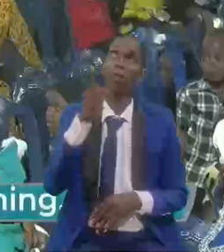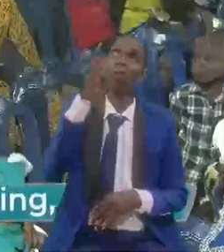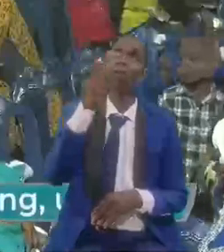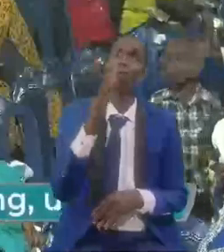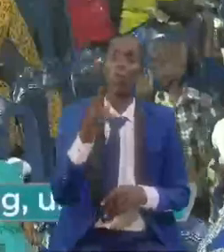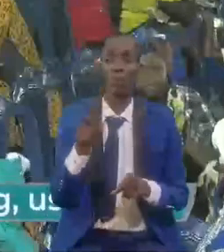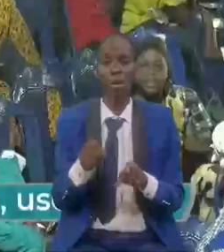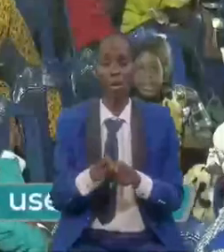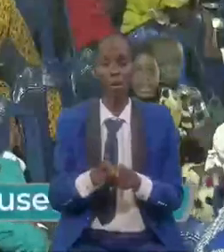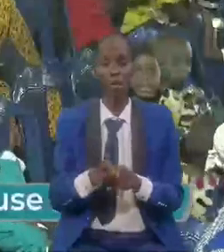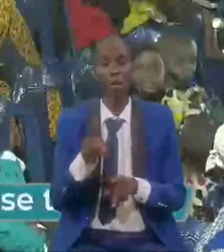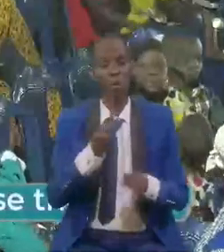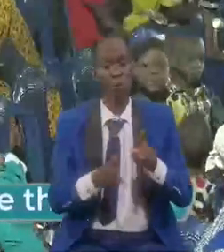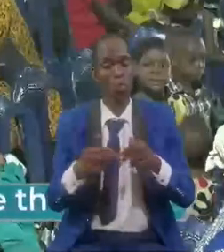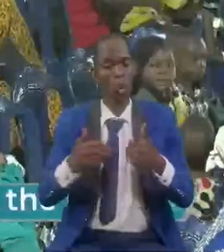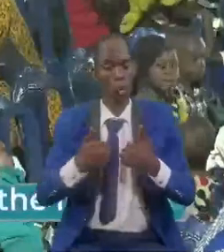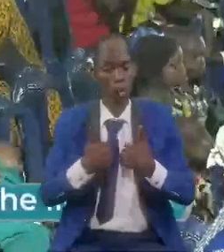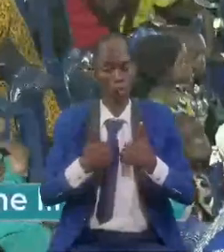décision, encourageons-les.